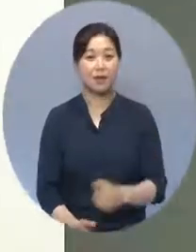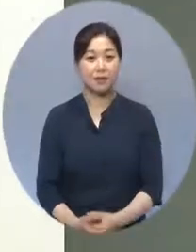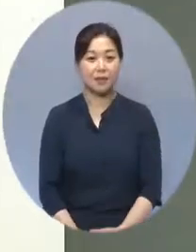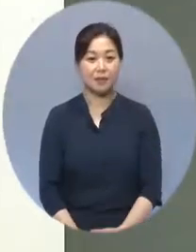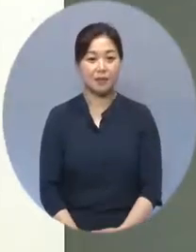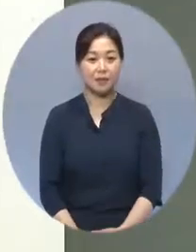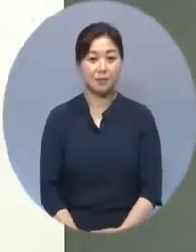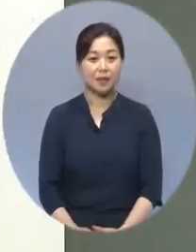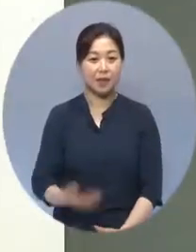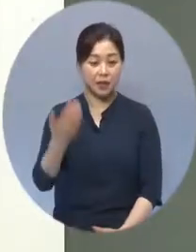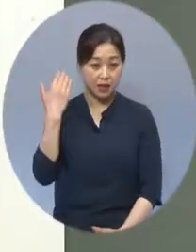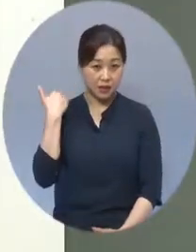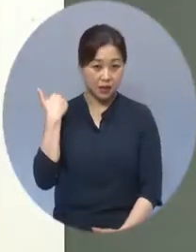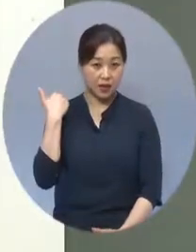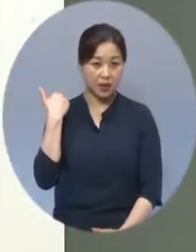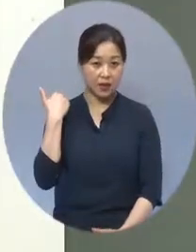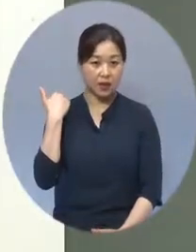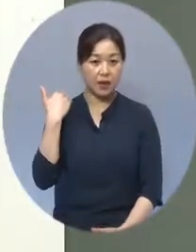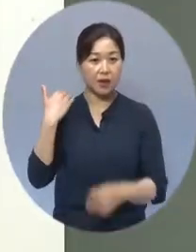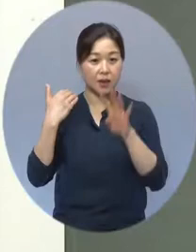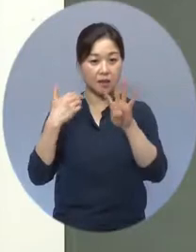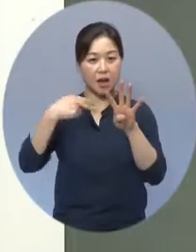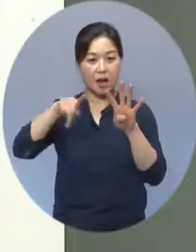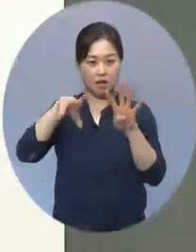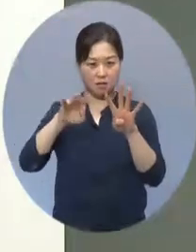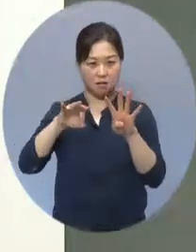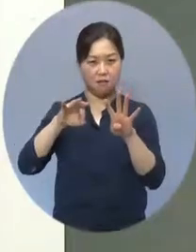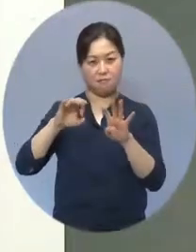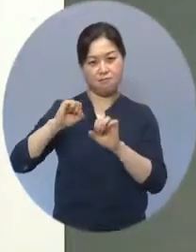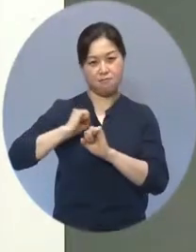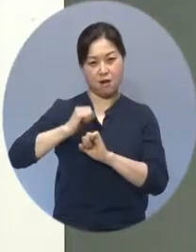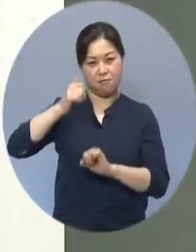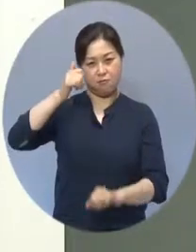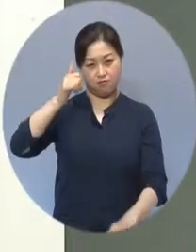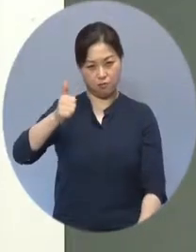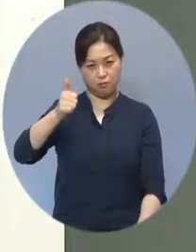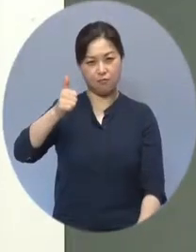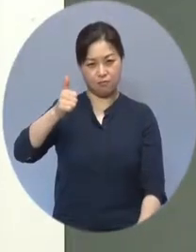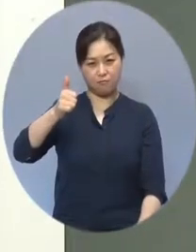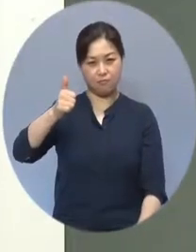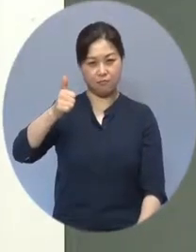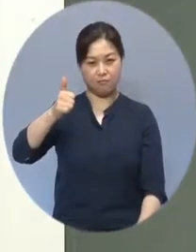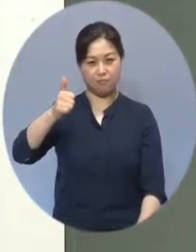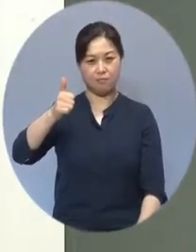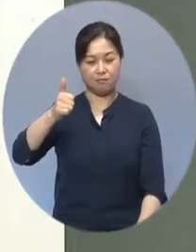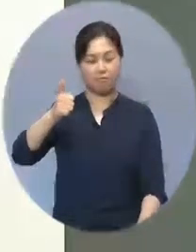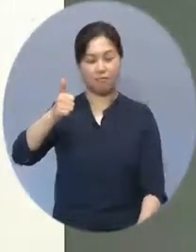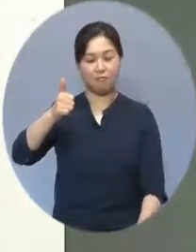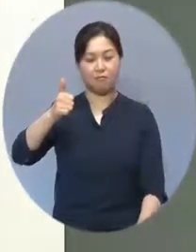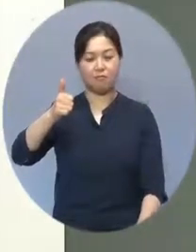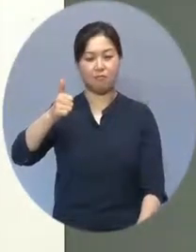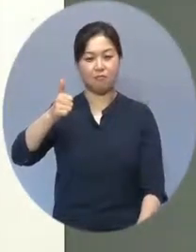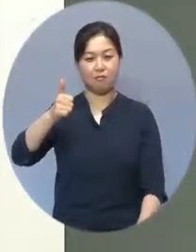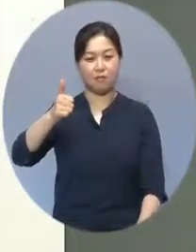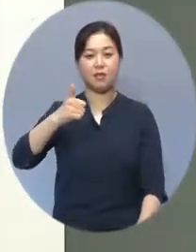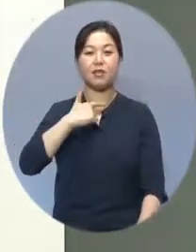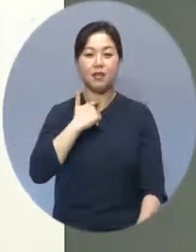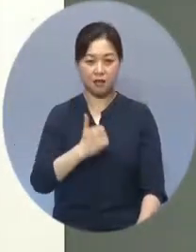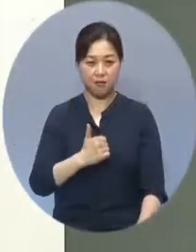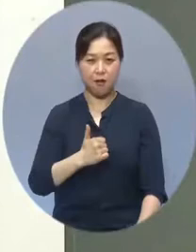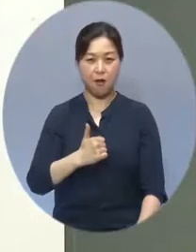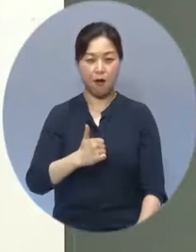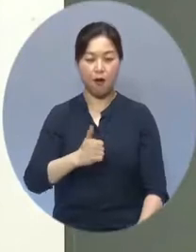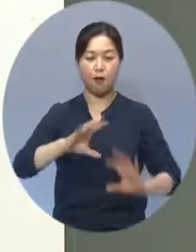왕년에 사성 장군, 대장으로 예편을 하시고 국정에 또 참여를